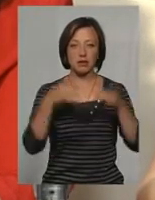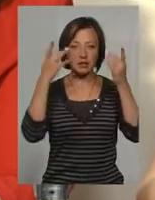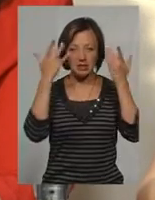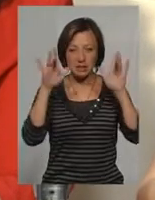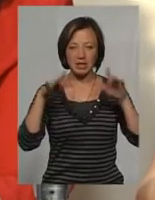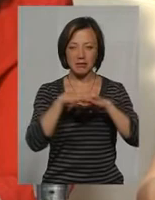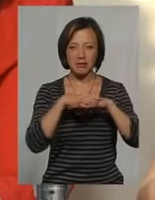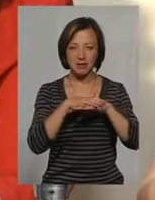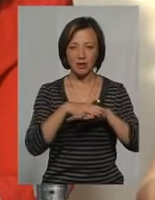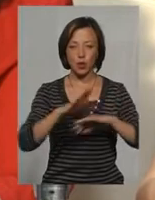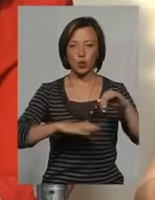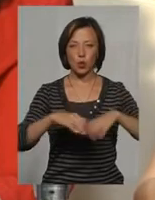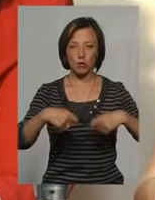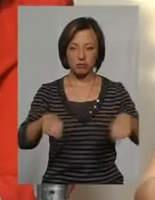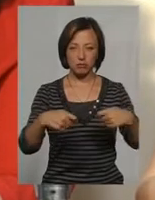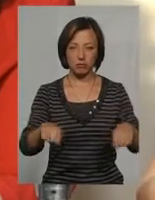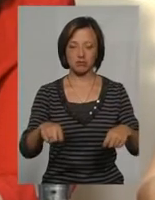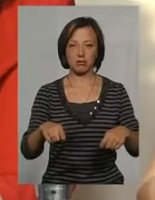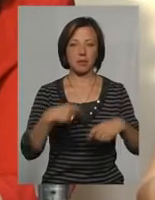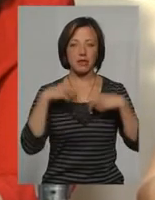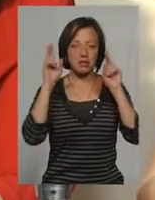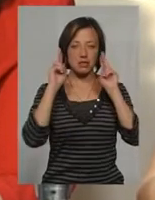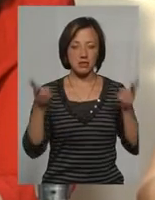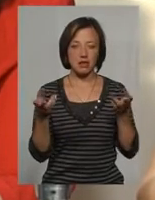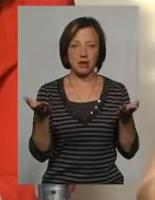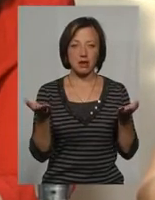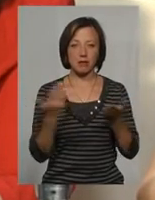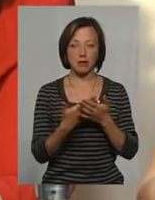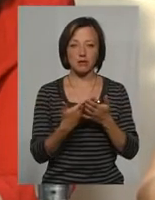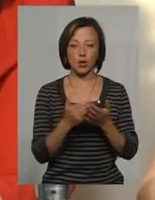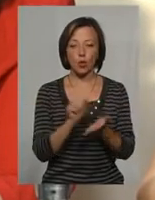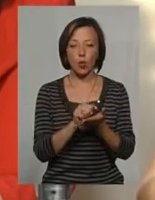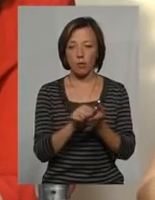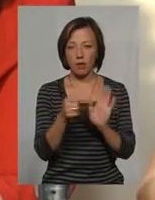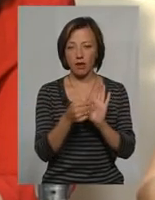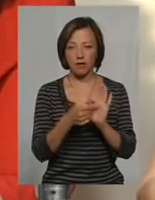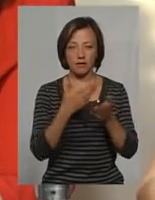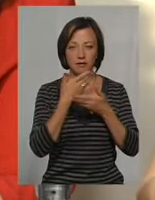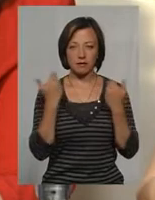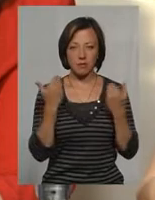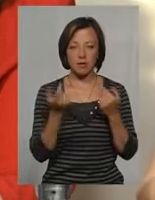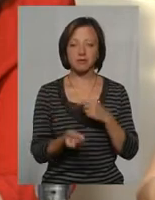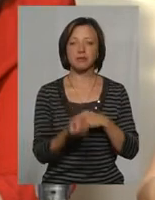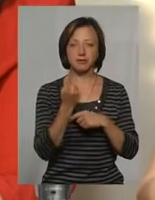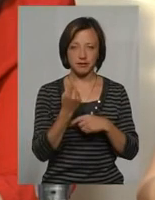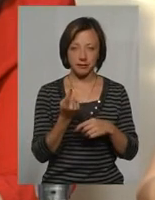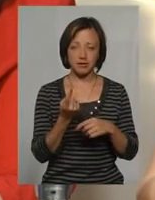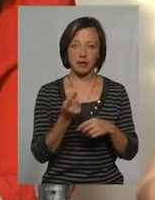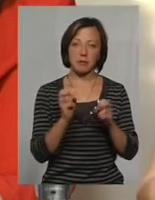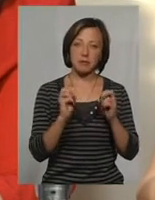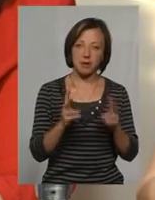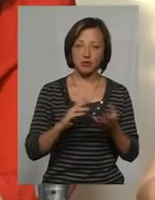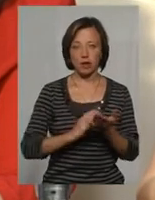стихійних ринках, з рук. Ми не знаємо документів, які б засвідчували їх походження, безпечність